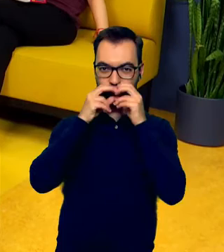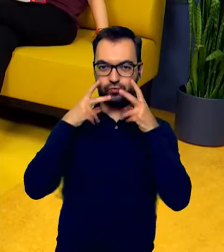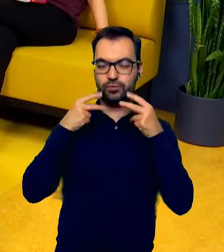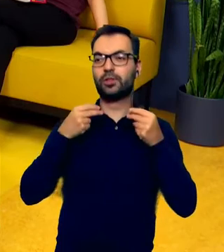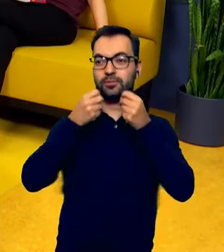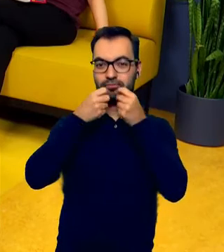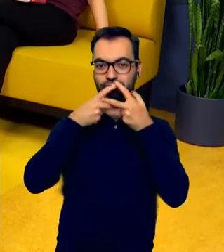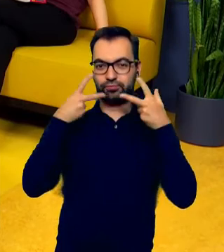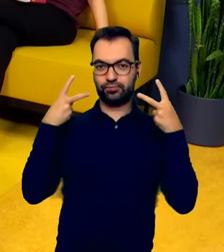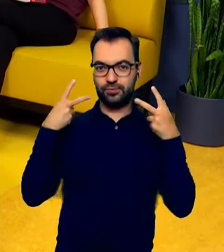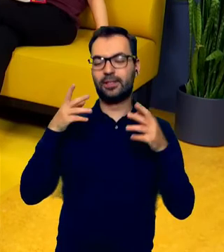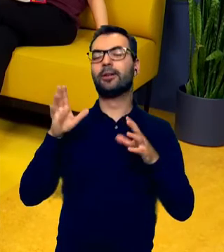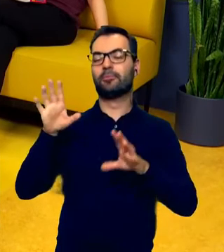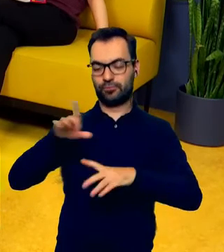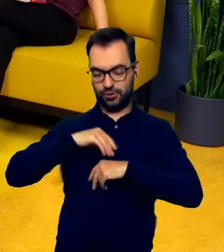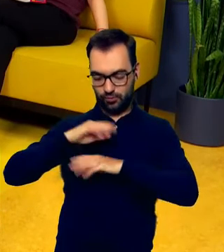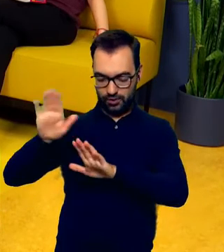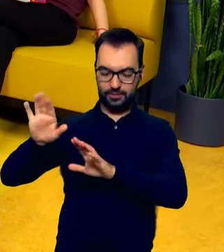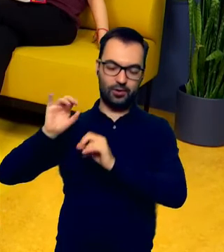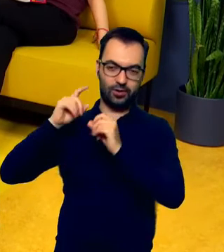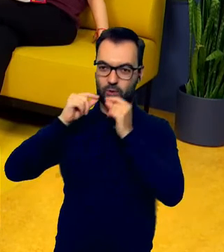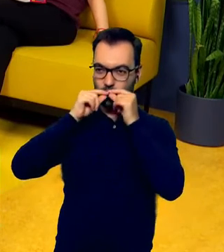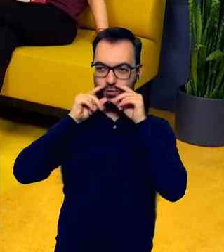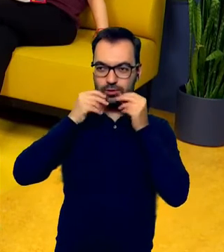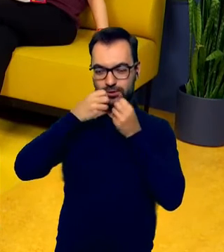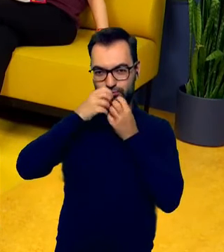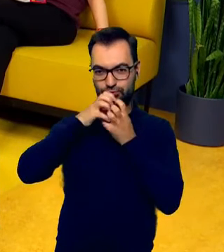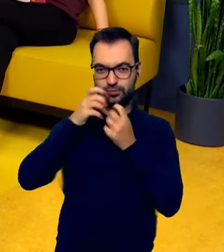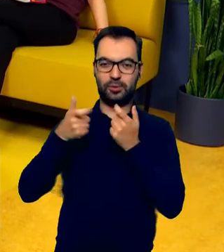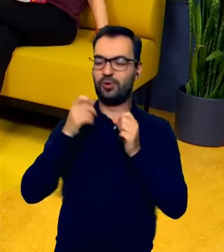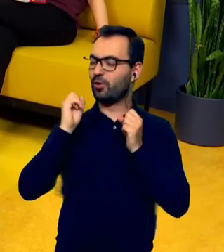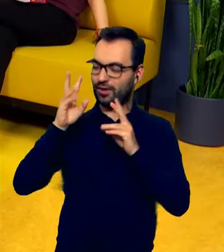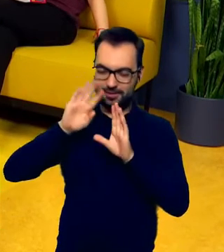więc przyjmujemy tych, proszę bardzo, i robią sobie te usta takie wielkie,